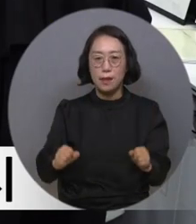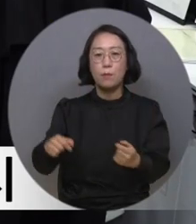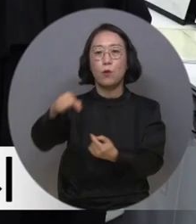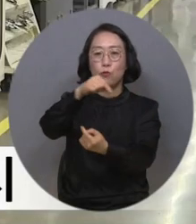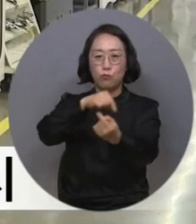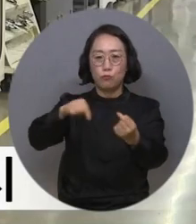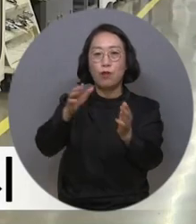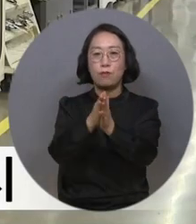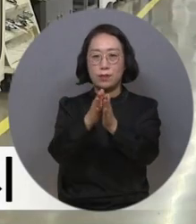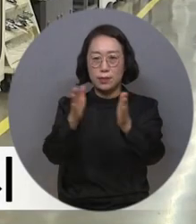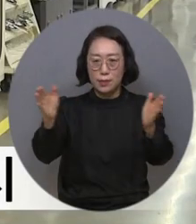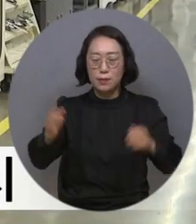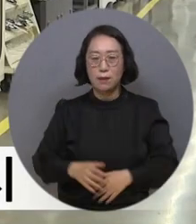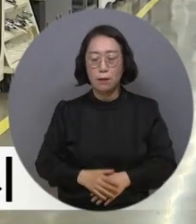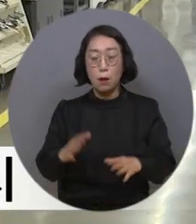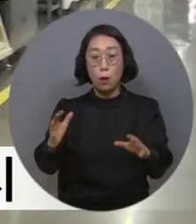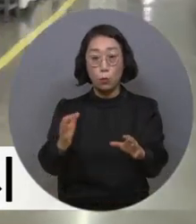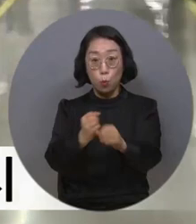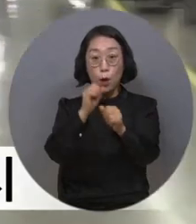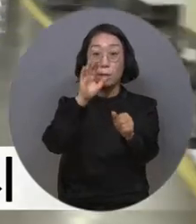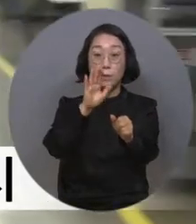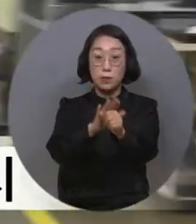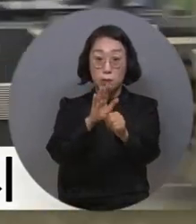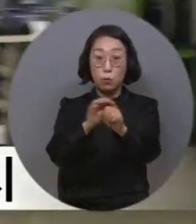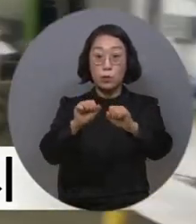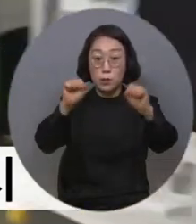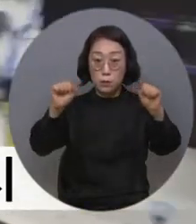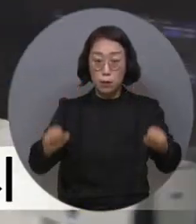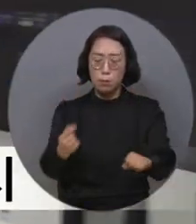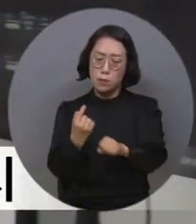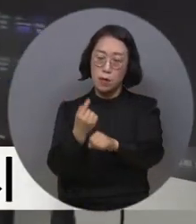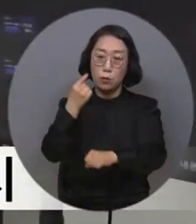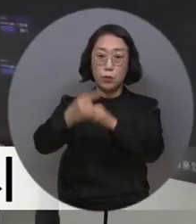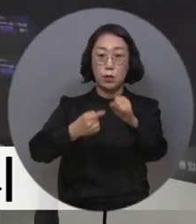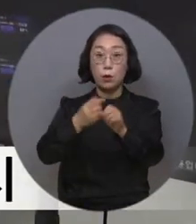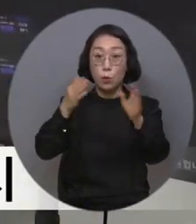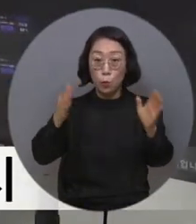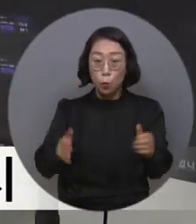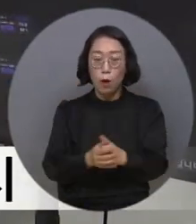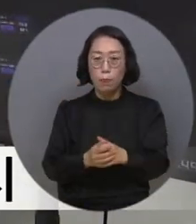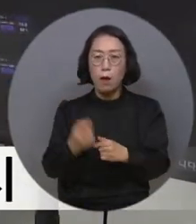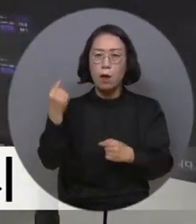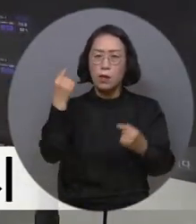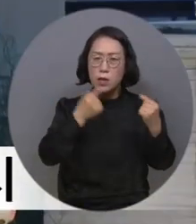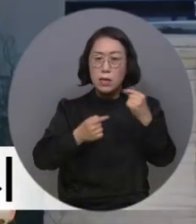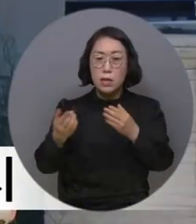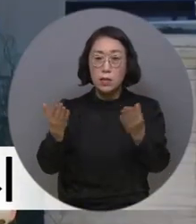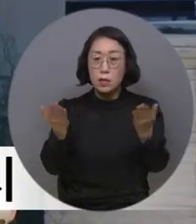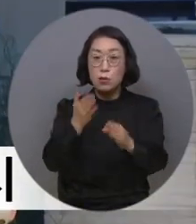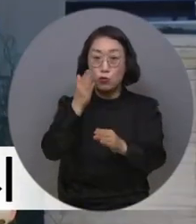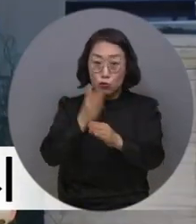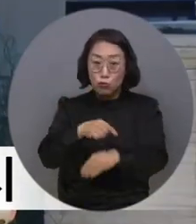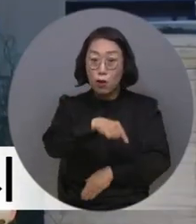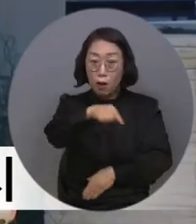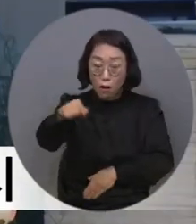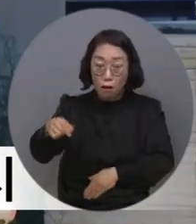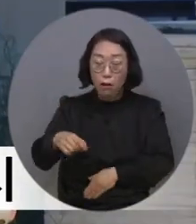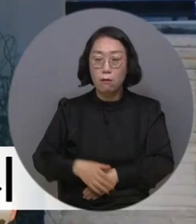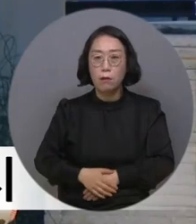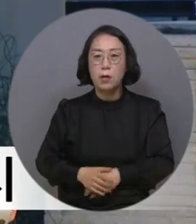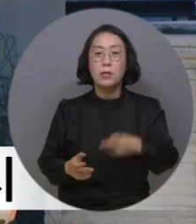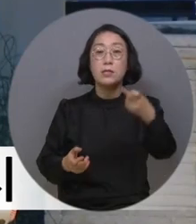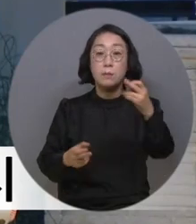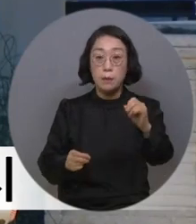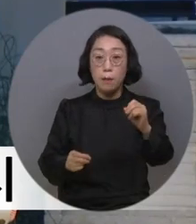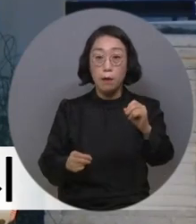시작했습니다 통합지원시스템은 지난 한 해 동안 산업재해로 치료를 마친 약 12만명의 산재근로자 중